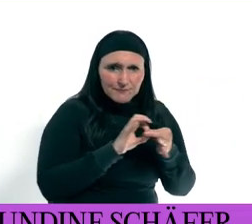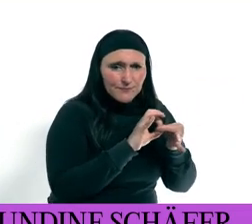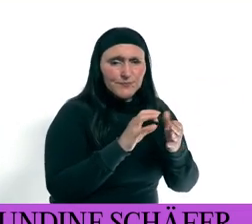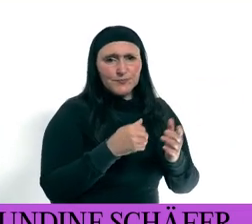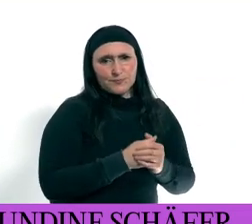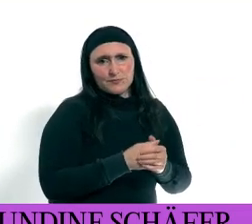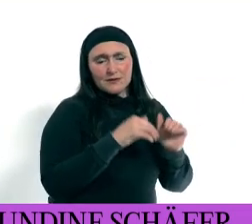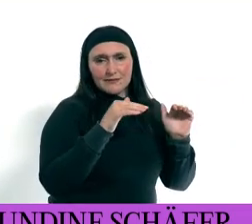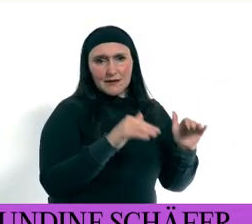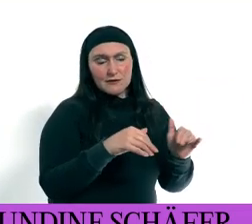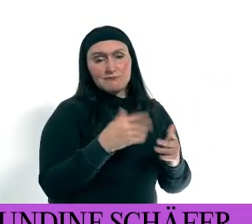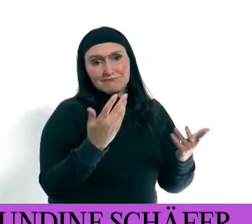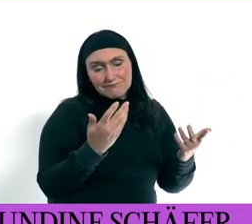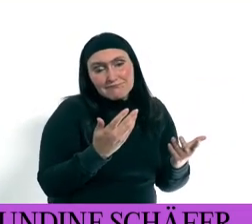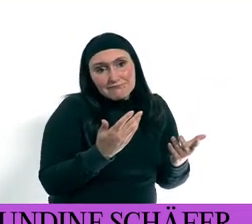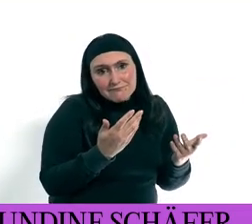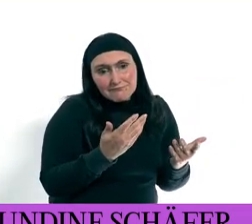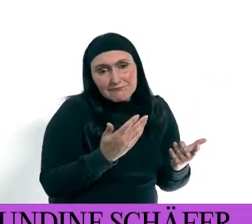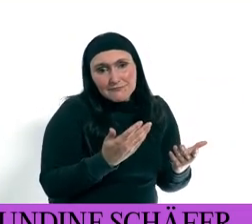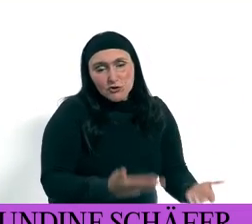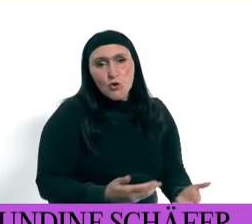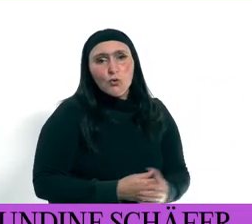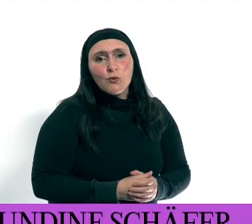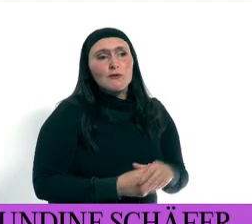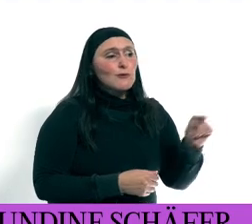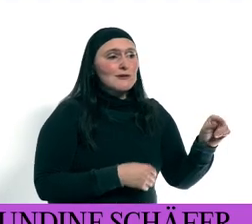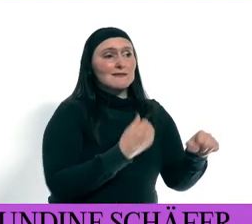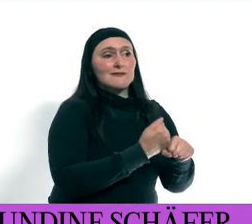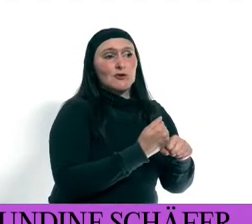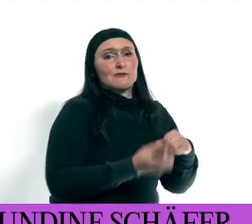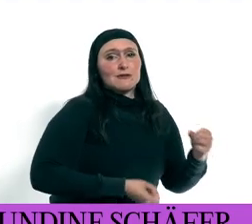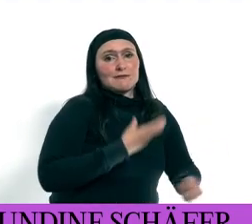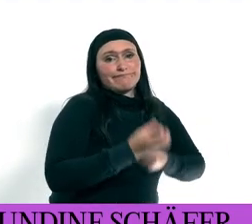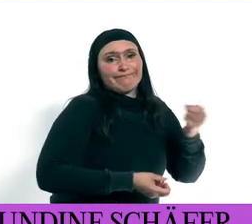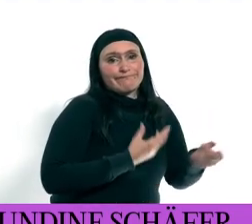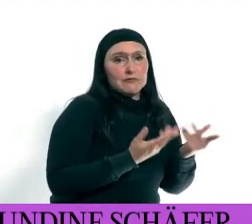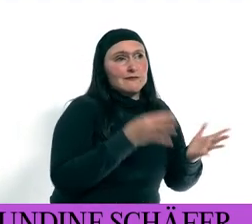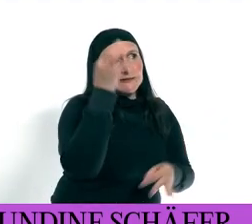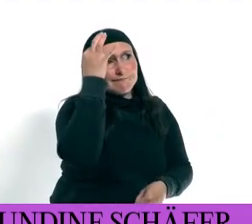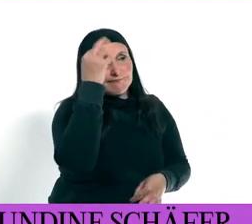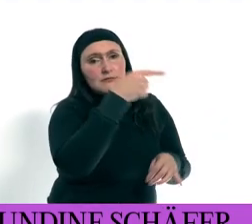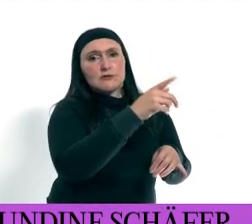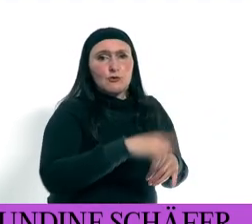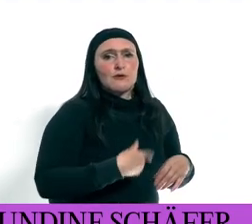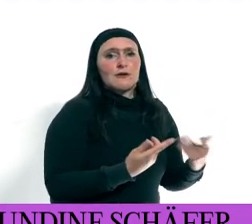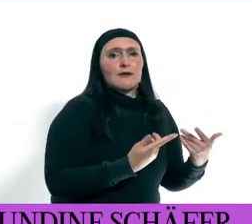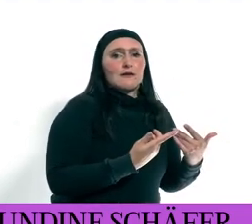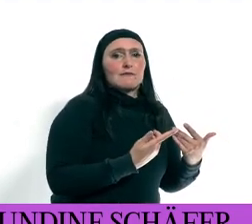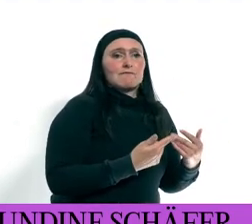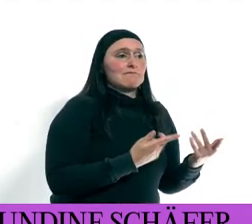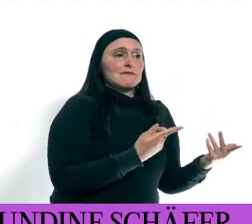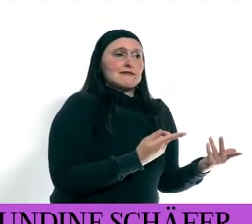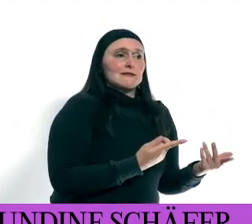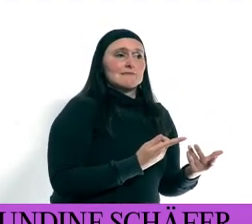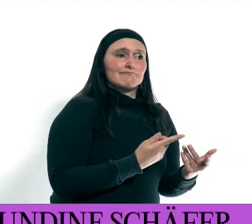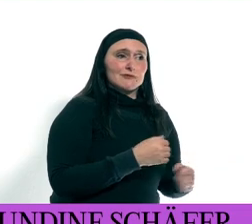sich und das von einem Tag auf den anderen und dann bringt man etwas auf den Weg und erst dann kann man